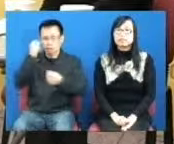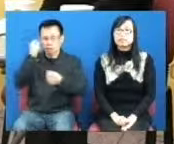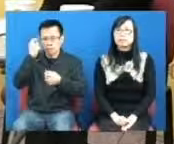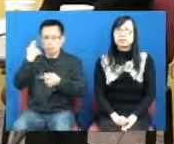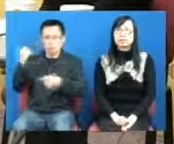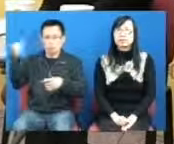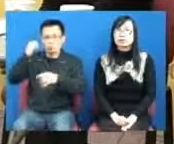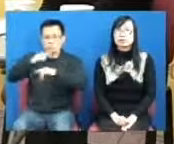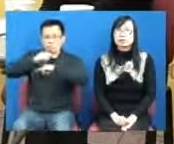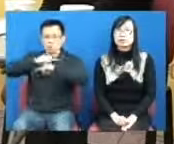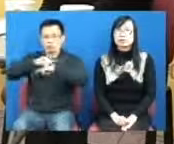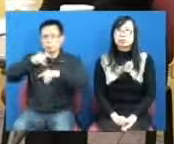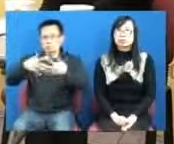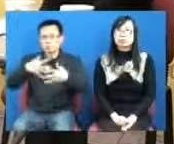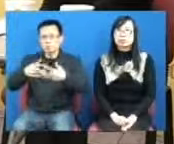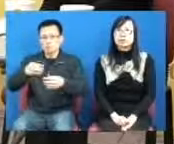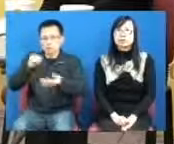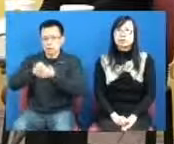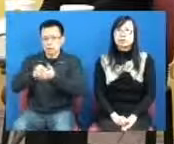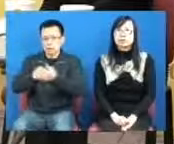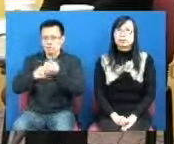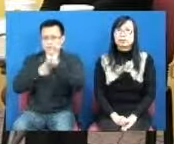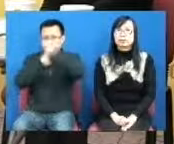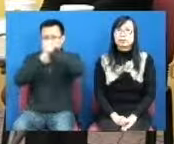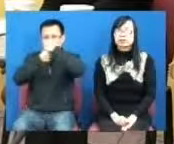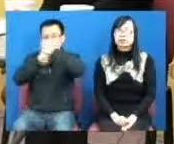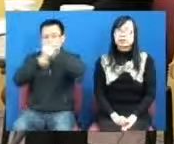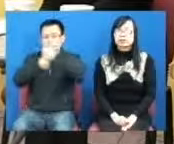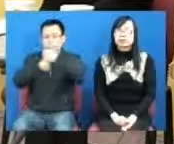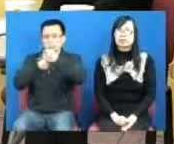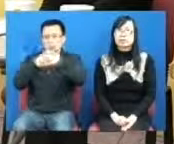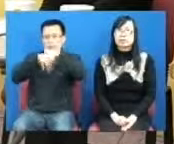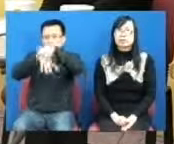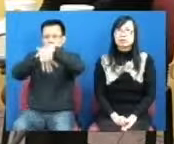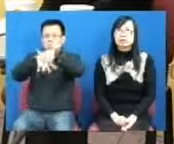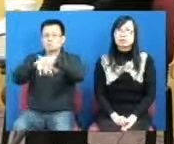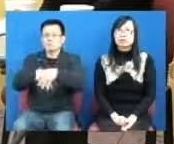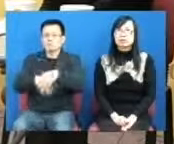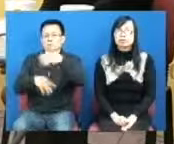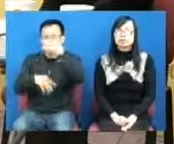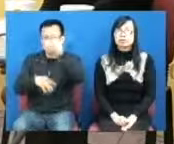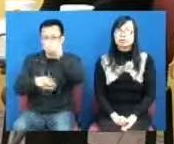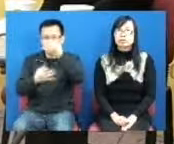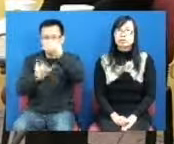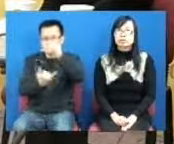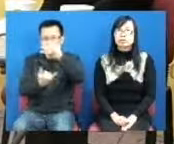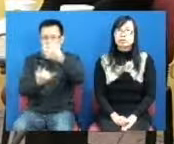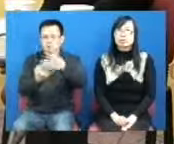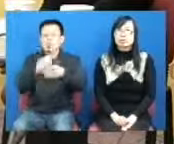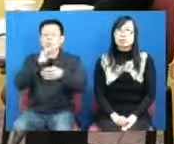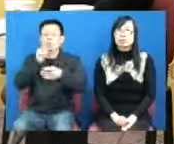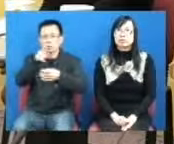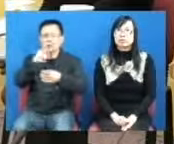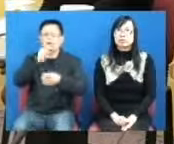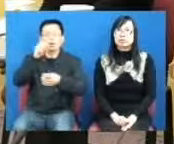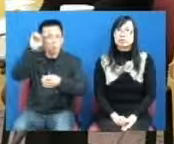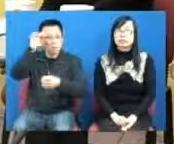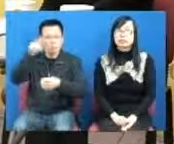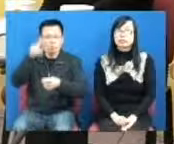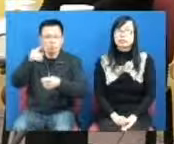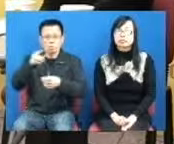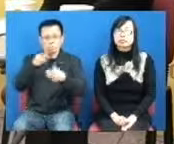了所以這次3月6日都是那一句如果大家是有意見的大家對這個財政